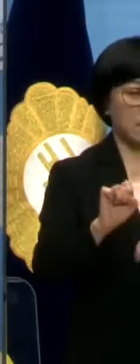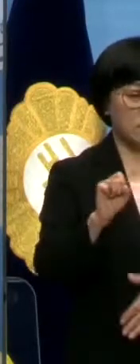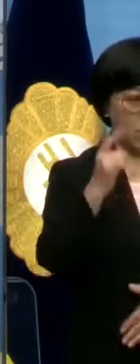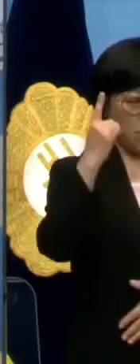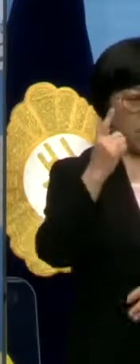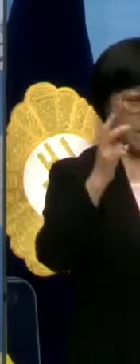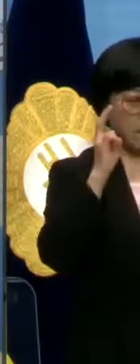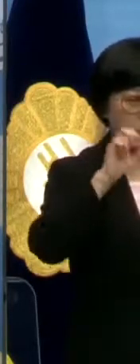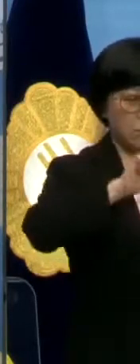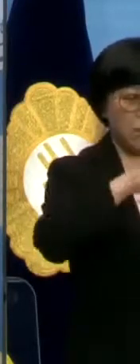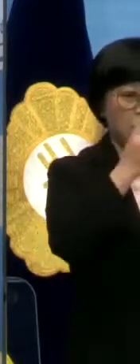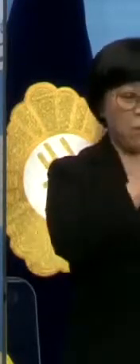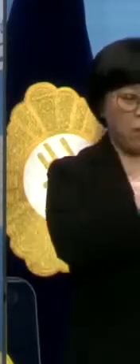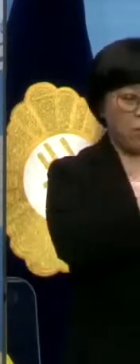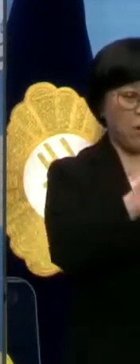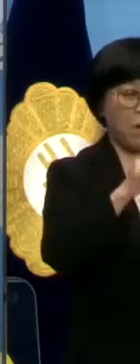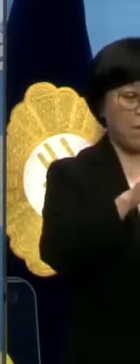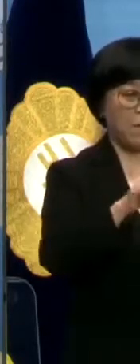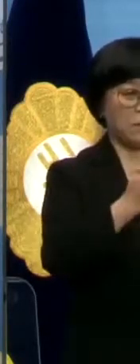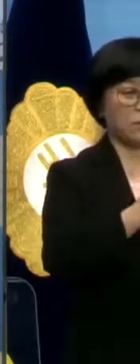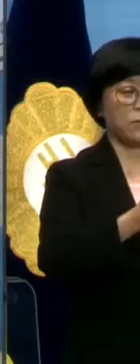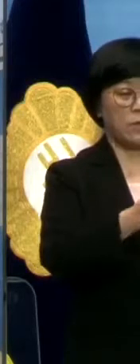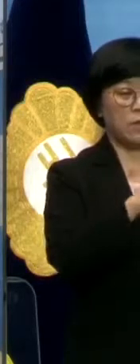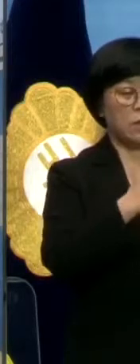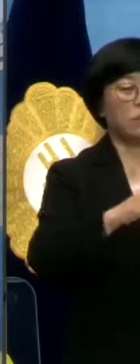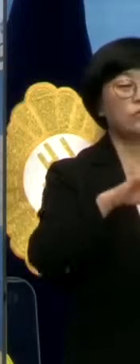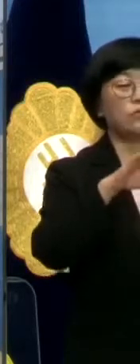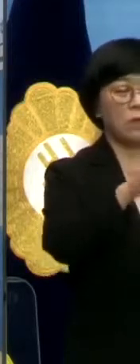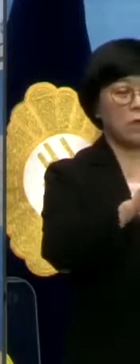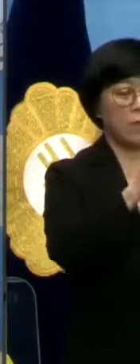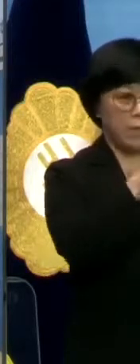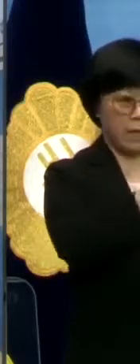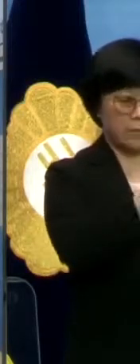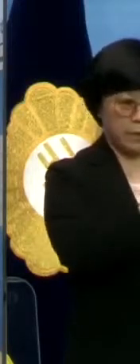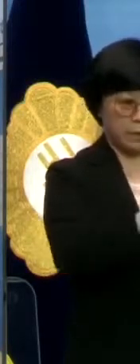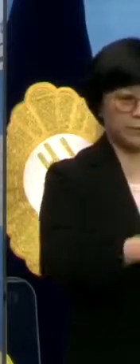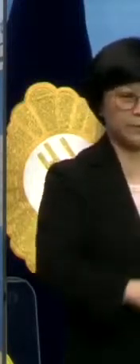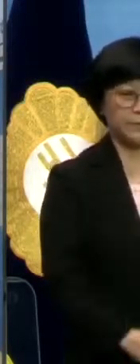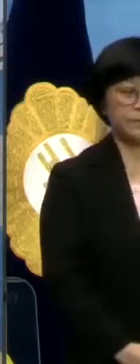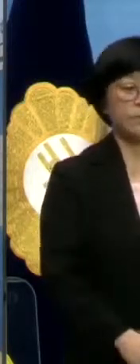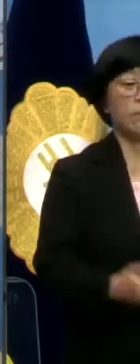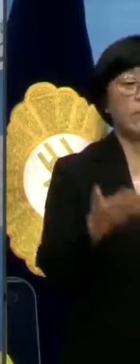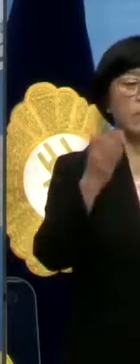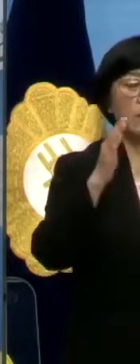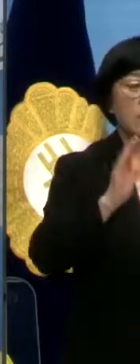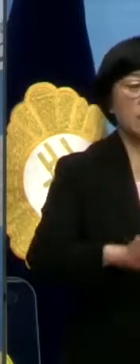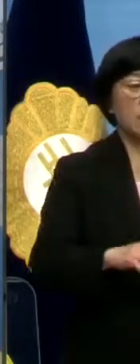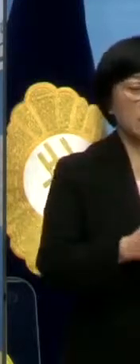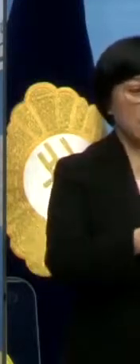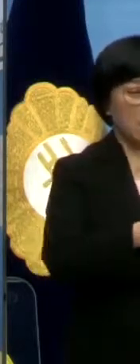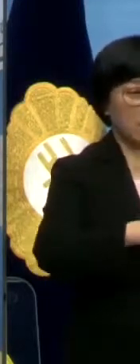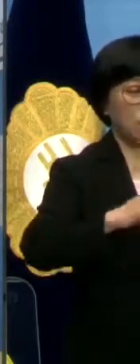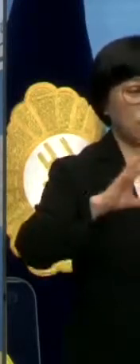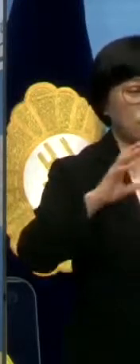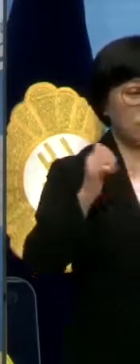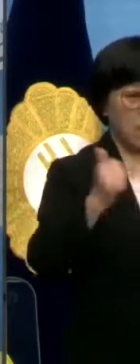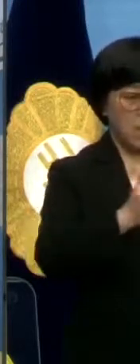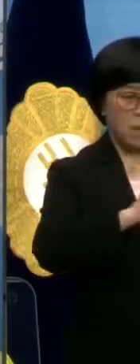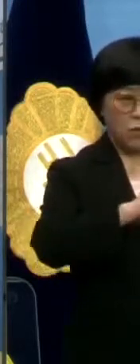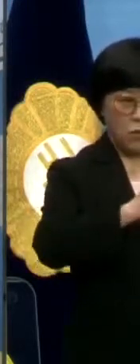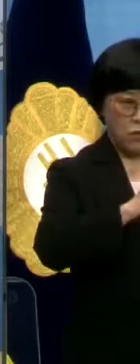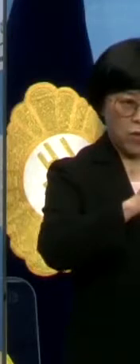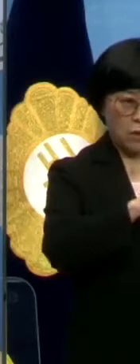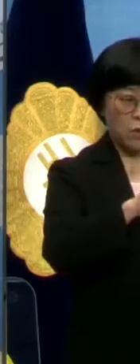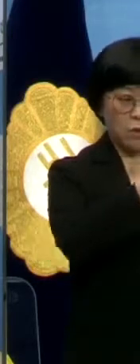중대재해기업처벌법을 제정하기 위해 필리버스터의 중단이 필요하다고 이야기했었습니다. 하지만 필리버스터는 중단되었지만